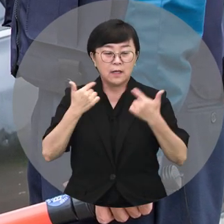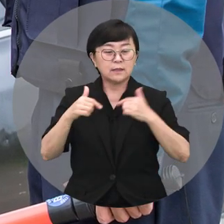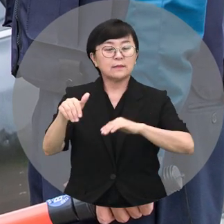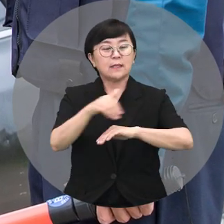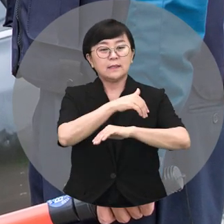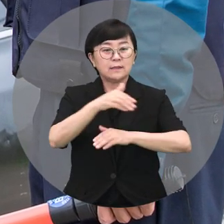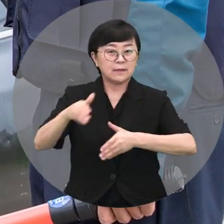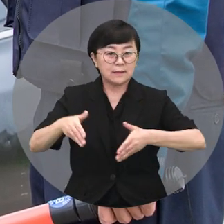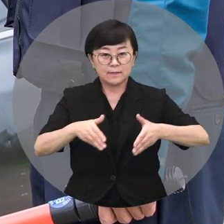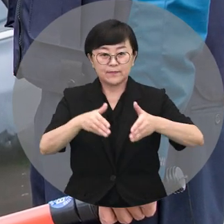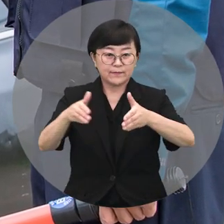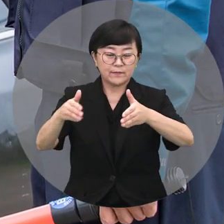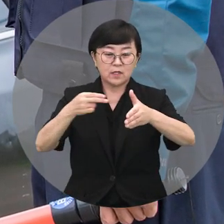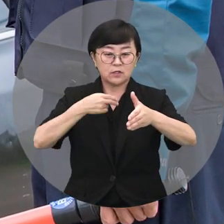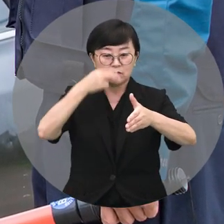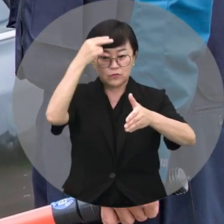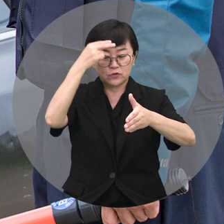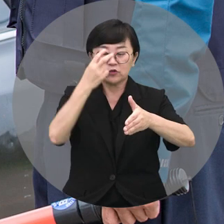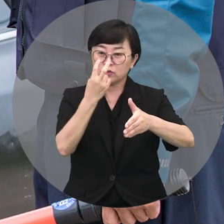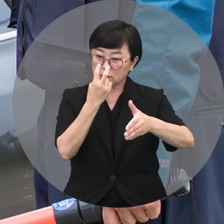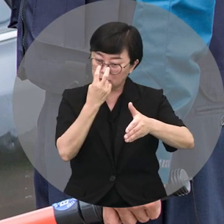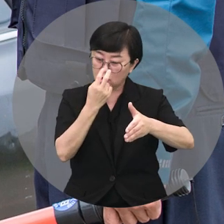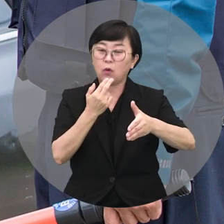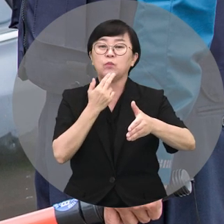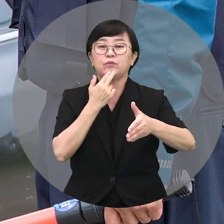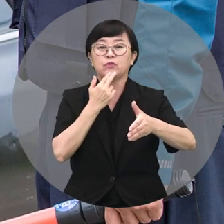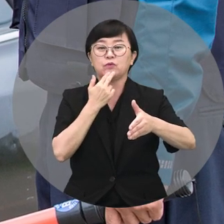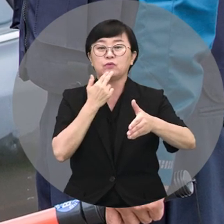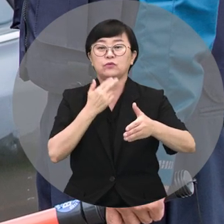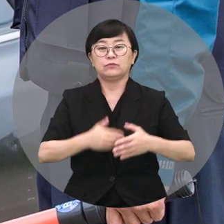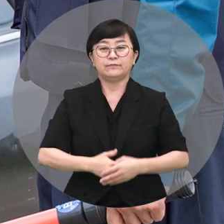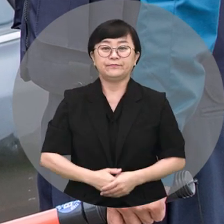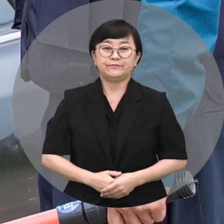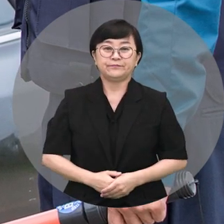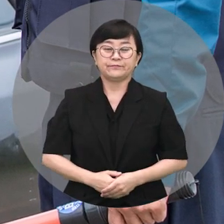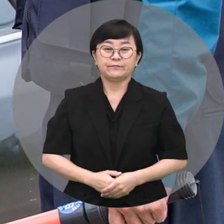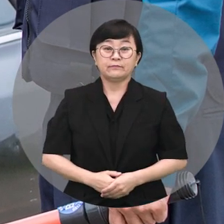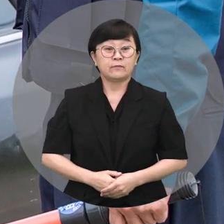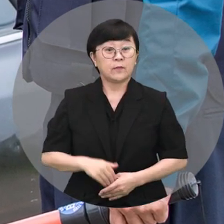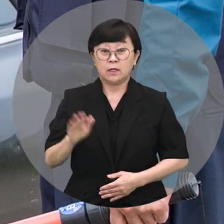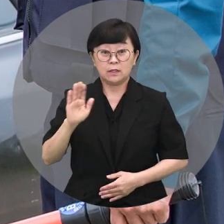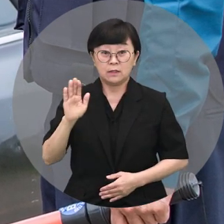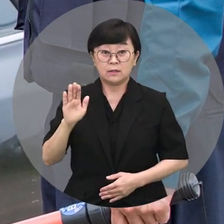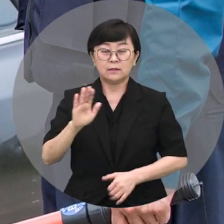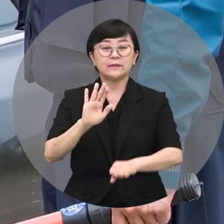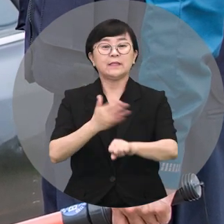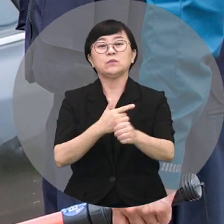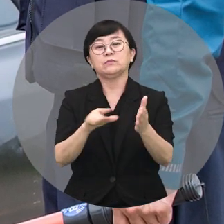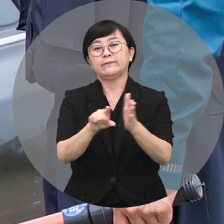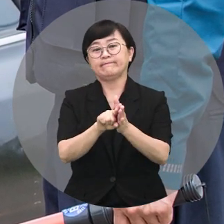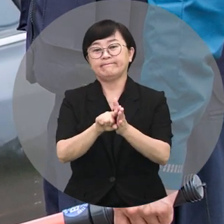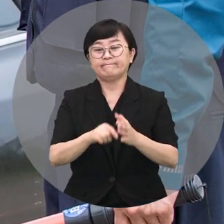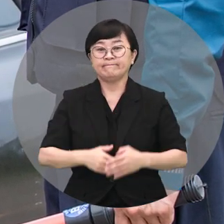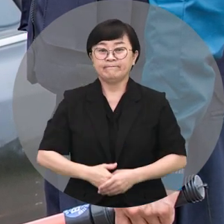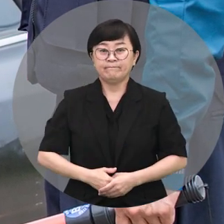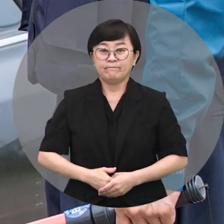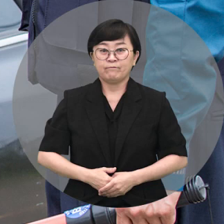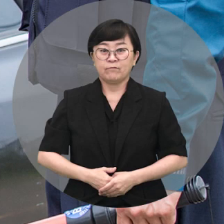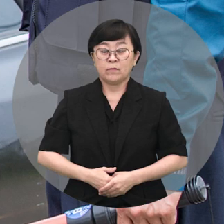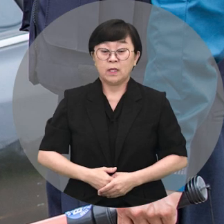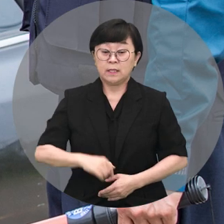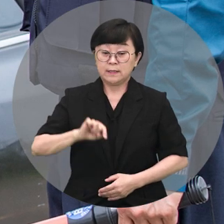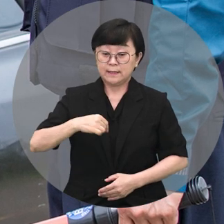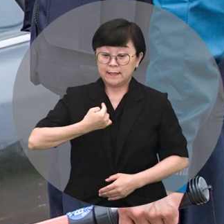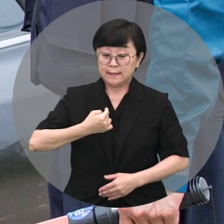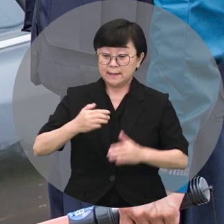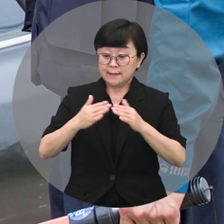다니던 길로 다니면 음주 단속에 걸리지 않을 것이다 라는 게 있습니다. 하지만 이는 잘못된 신념이죠. 사실 자신의